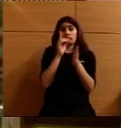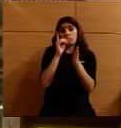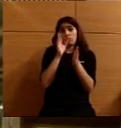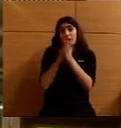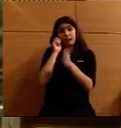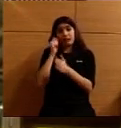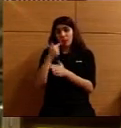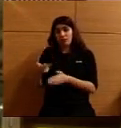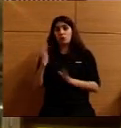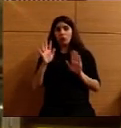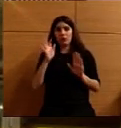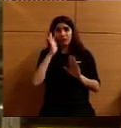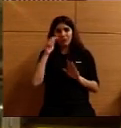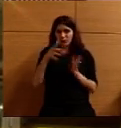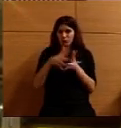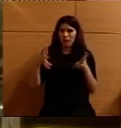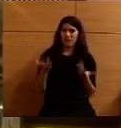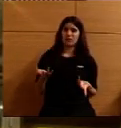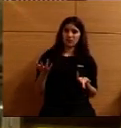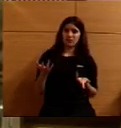perquè això és greu.